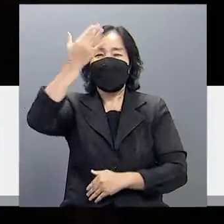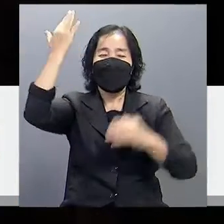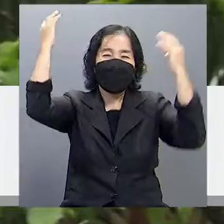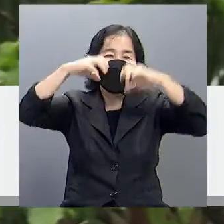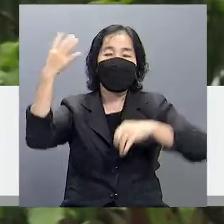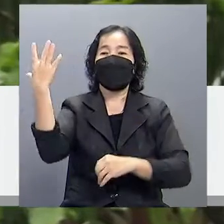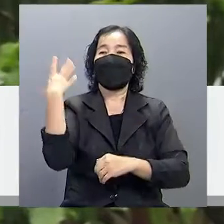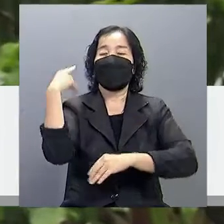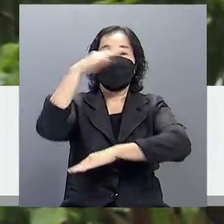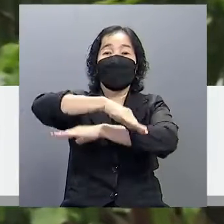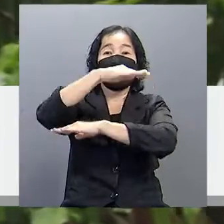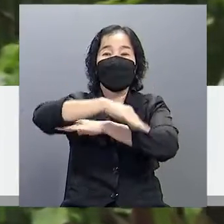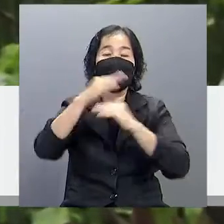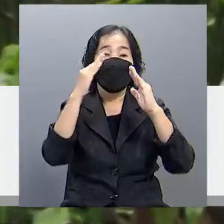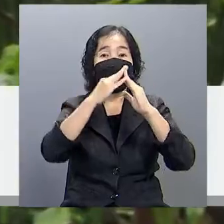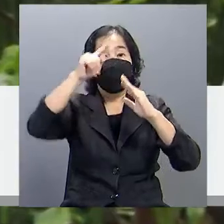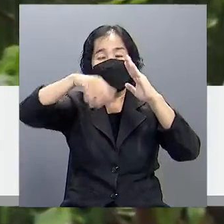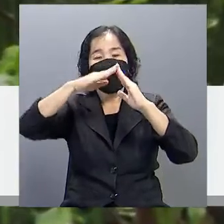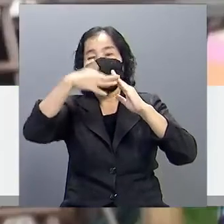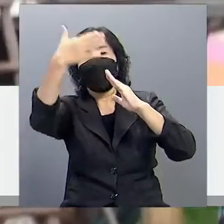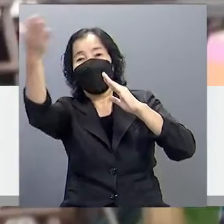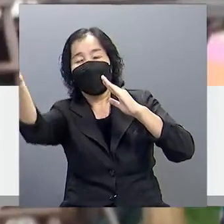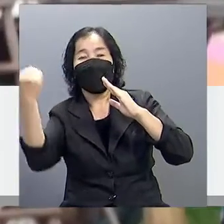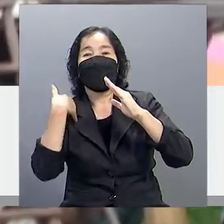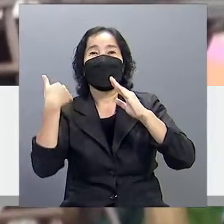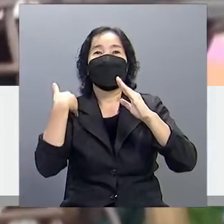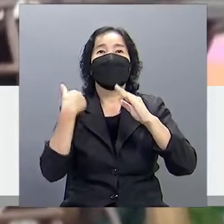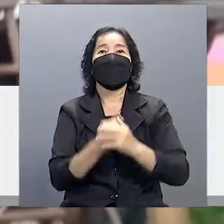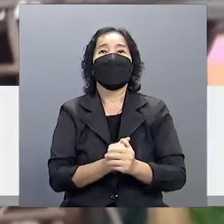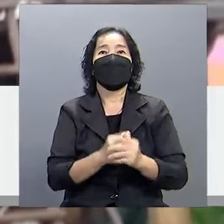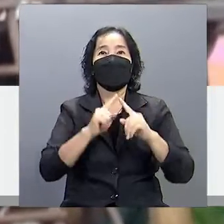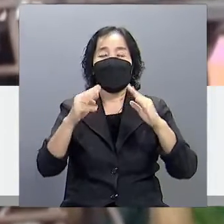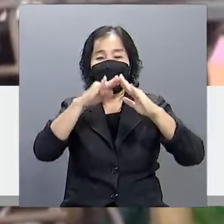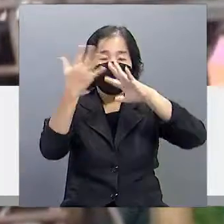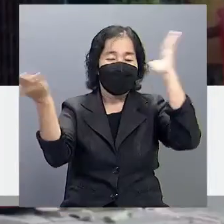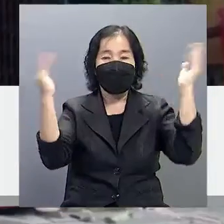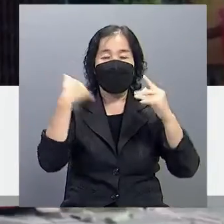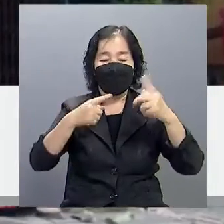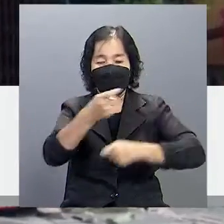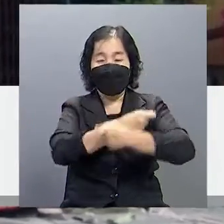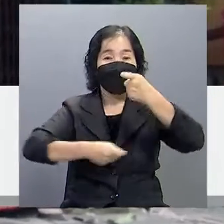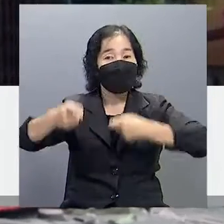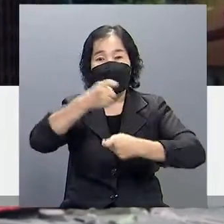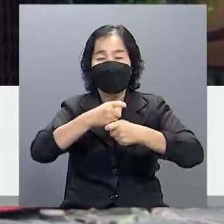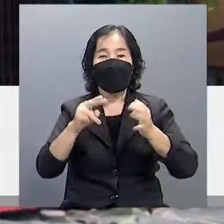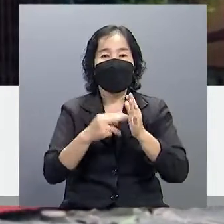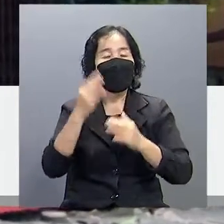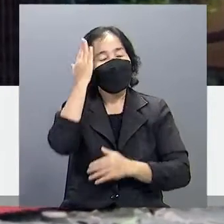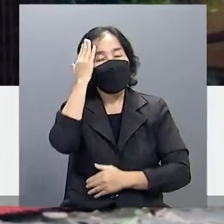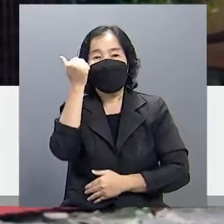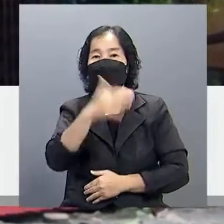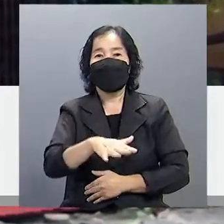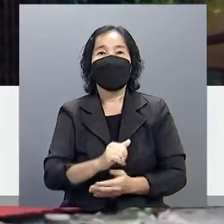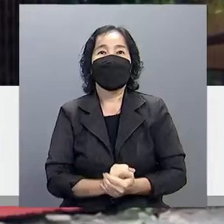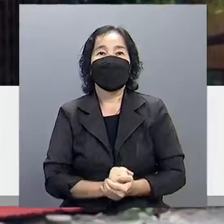บ้านบางหลังกระเบื้องหลังคาปลิวหายไปทั้งหมดทรัพย์สินภายในบ้านเสียหายจนไม่สามารถอยู่อาศัยได้ฝนที่